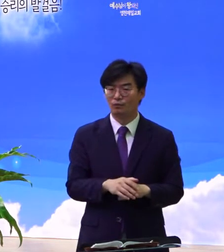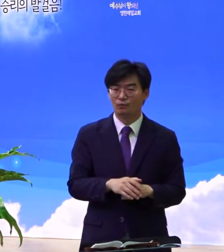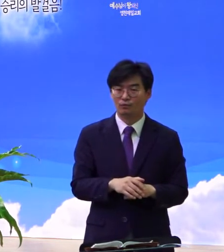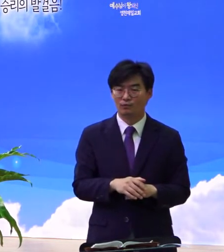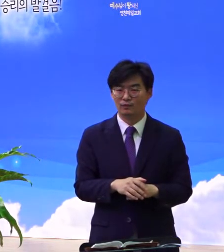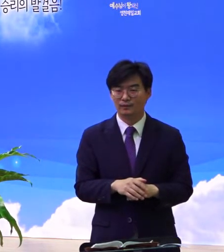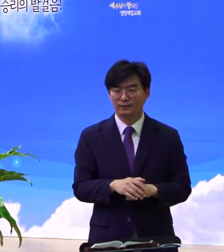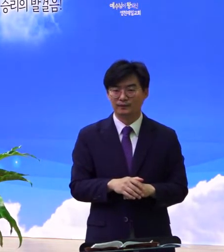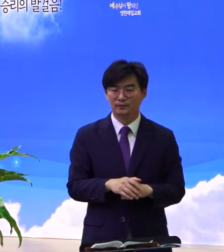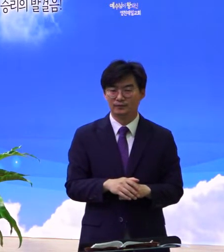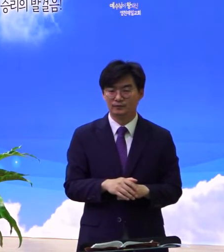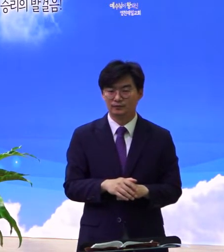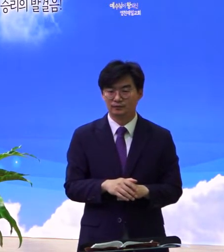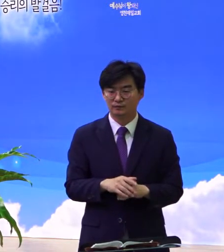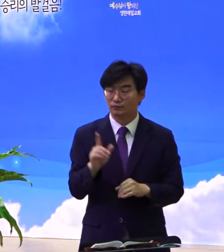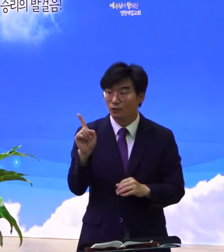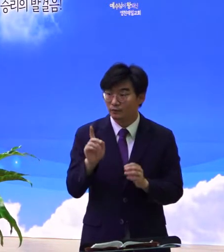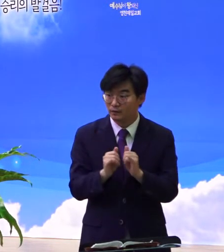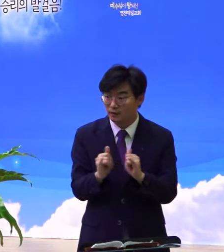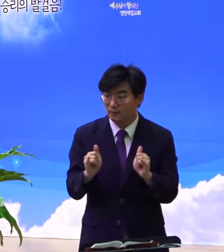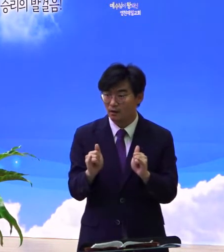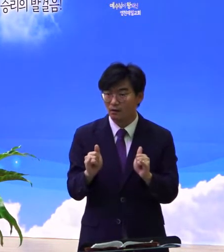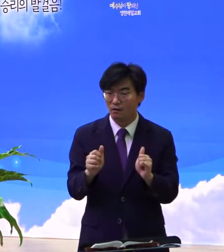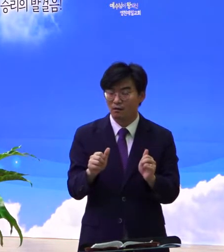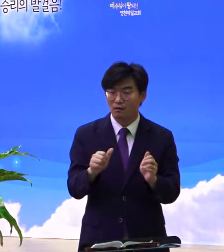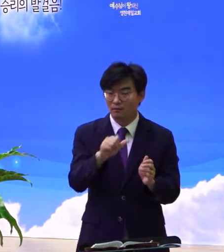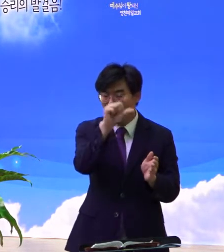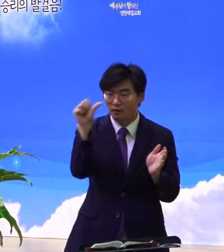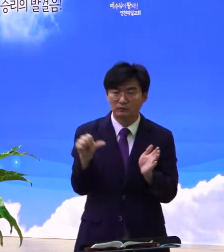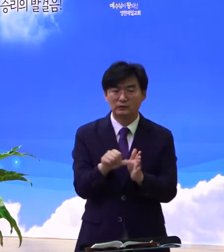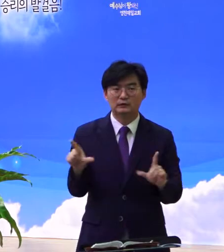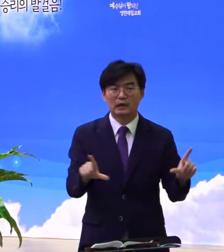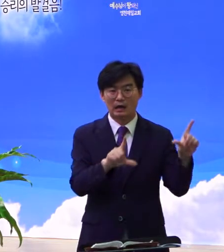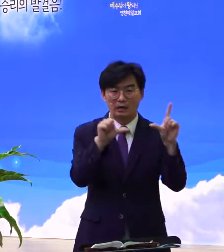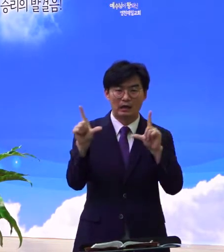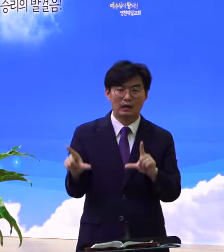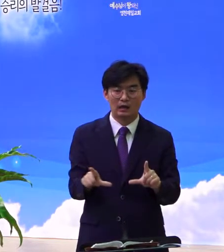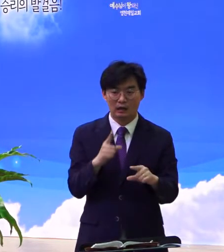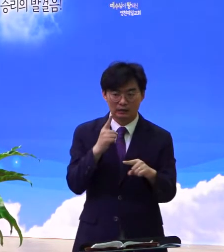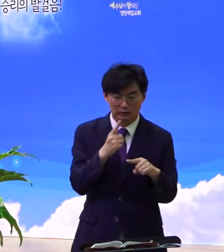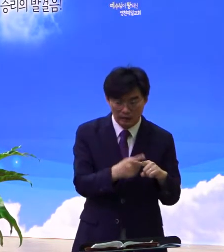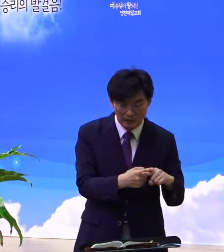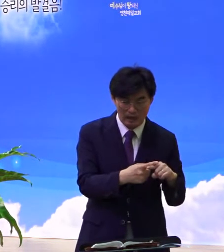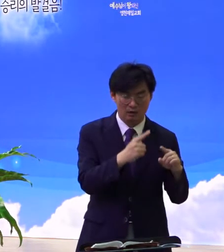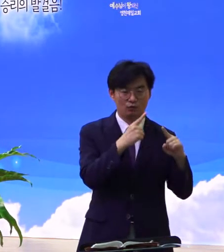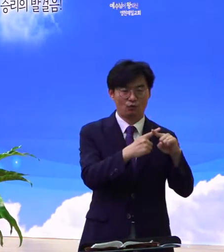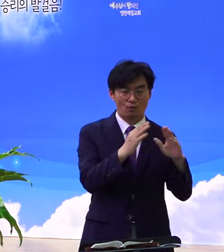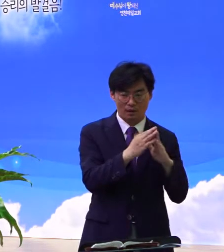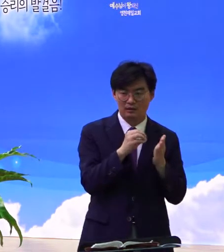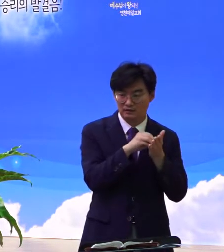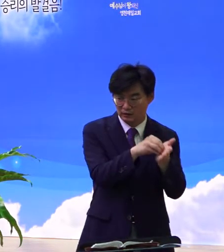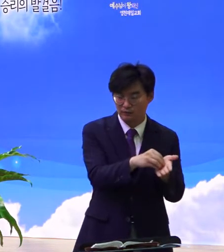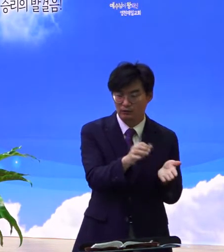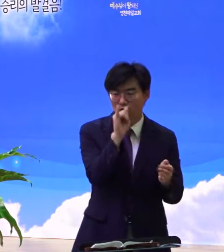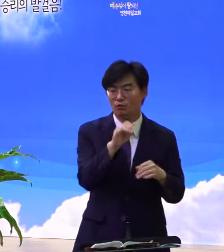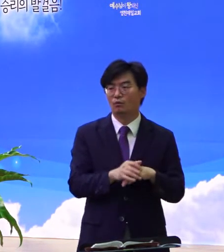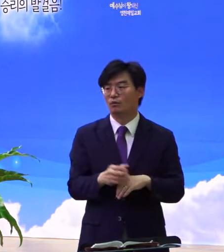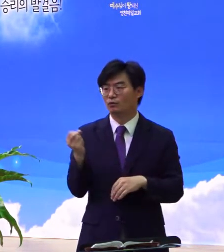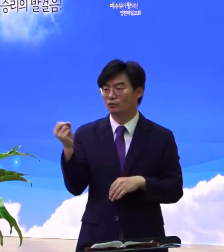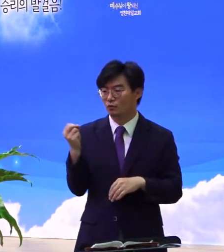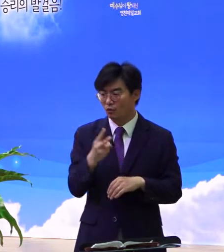알아갑니다. 또 어떤 분들은 인생을 살다가 어느 시기인가 하나님께서 보내시는 많은 사람들을 통해서 또 어떤 경우는